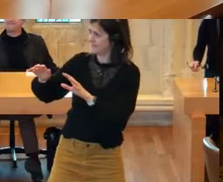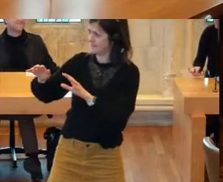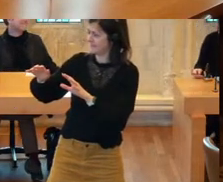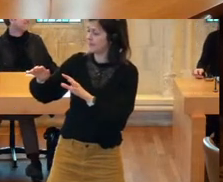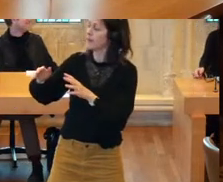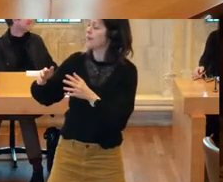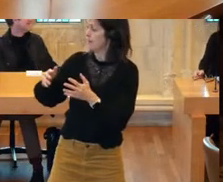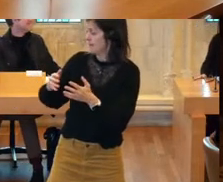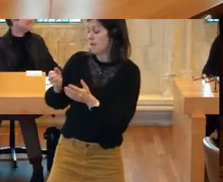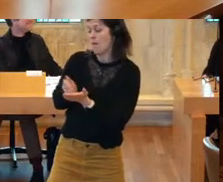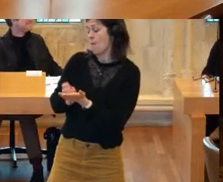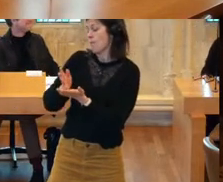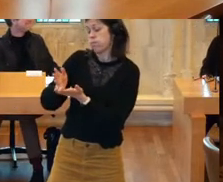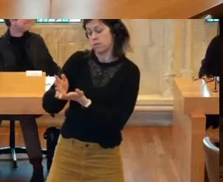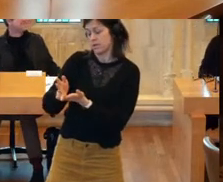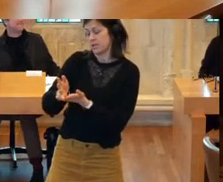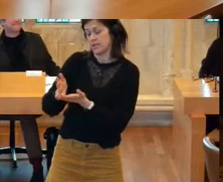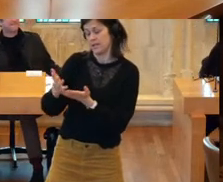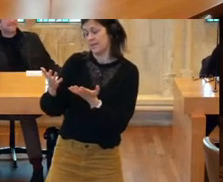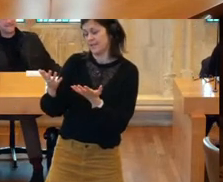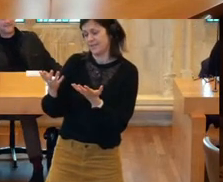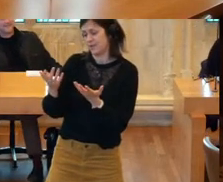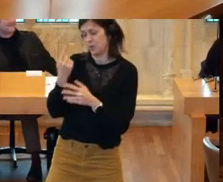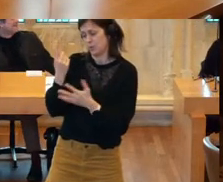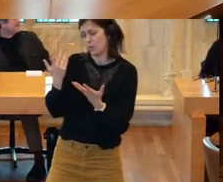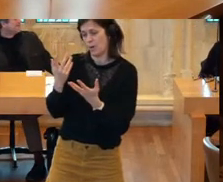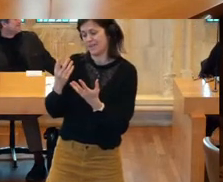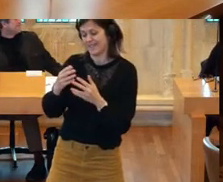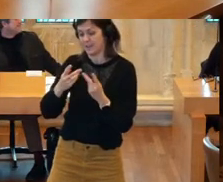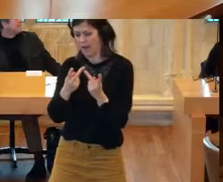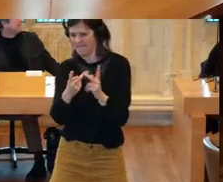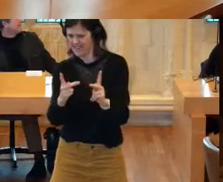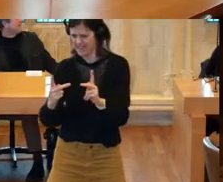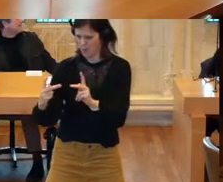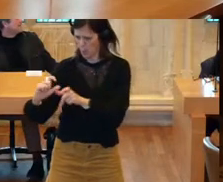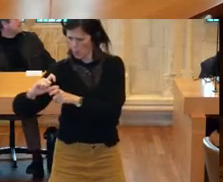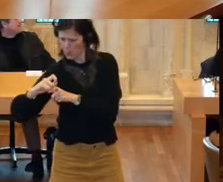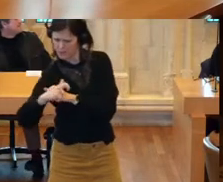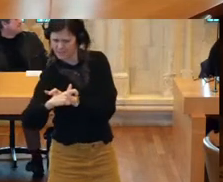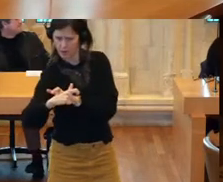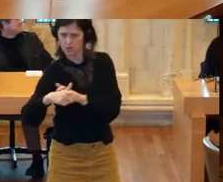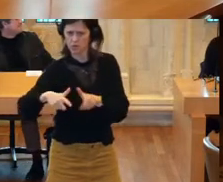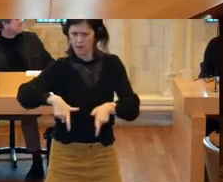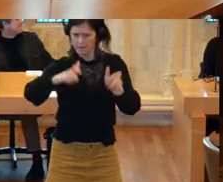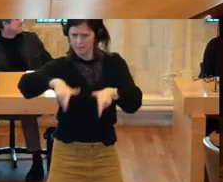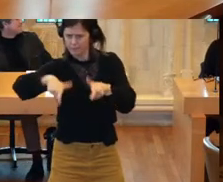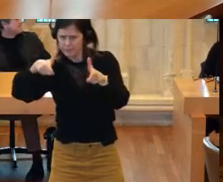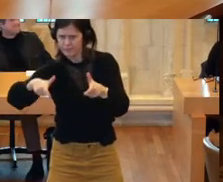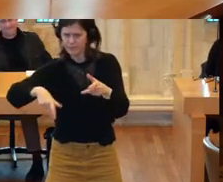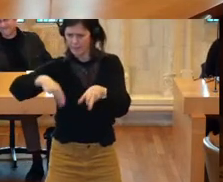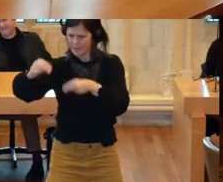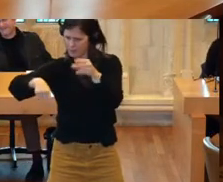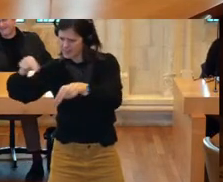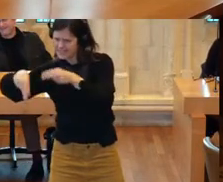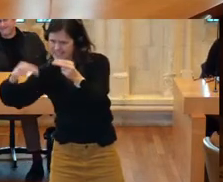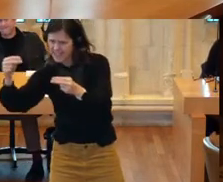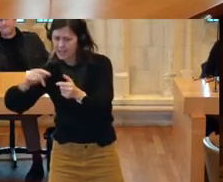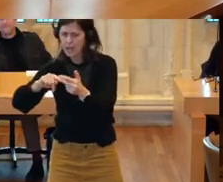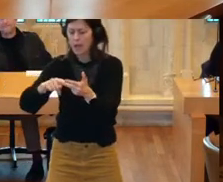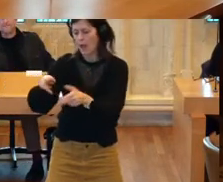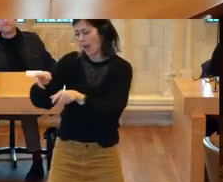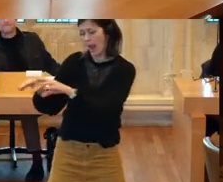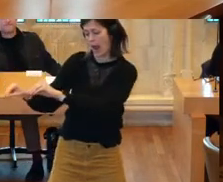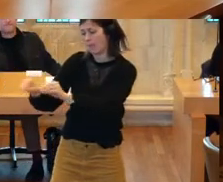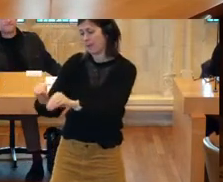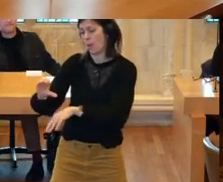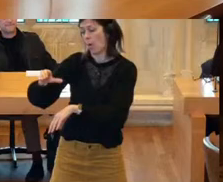ont été essentiellement dominés par les répercussions de ce projet sur la ville, sur l'urbanisme, sur la biodiversité et sur les Canaises et les